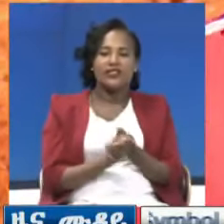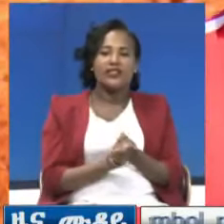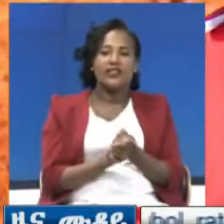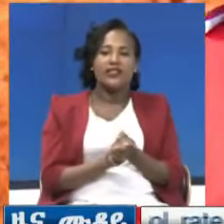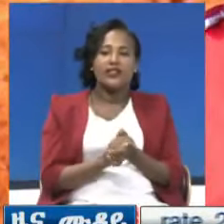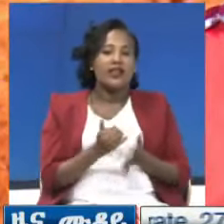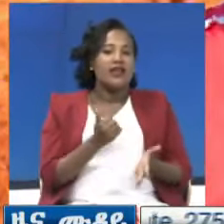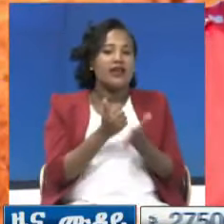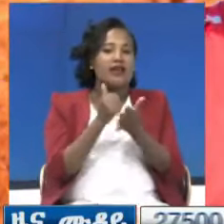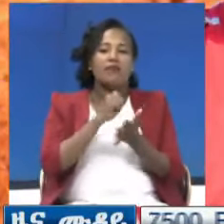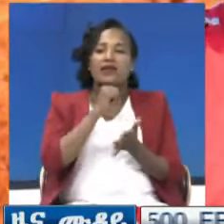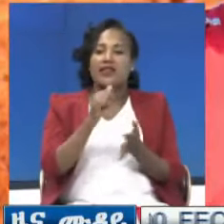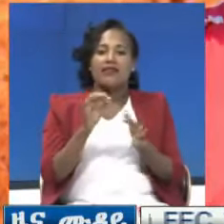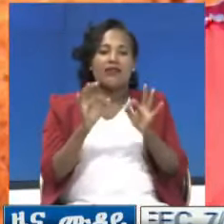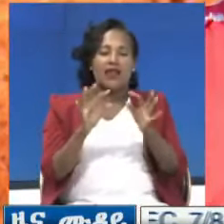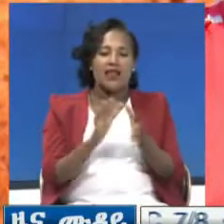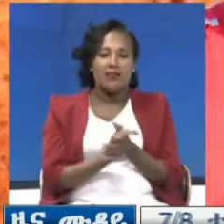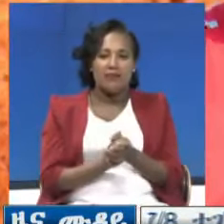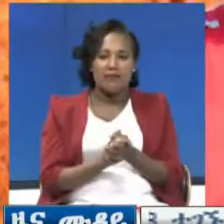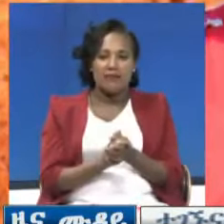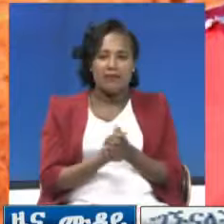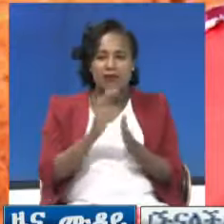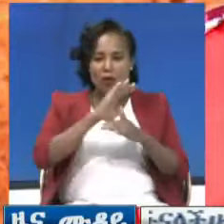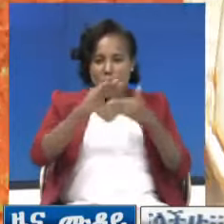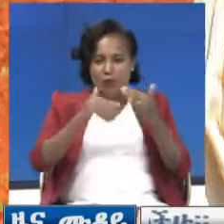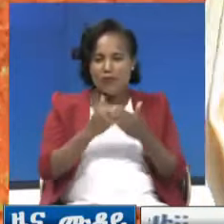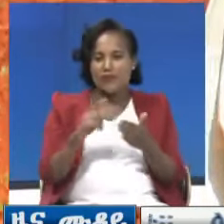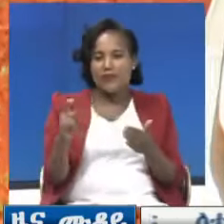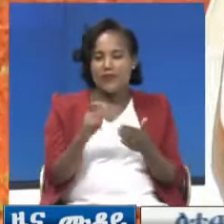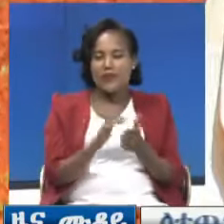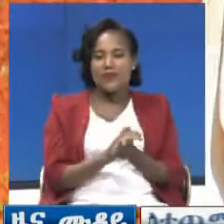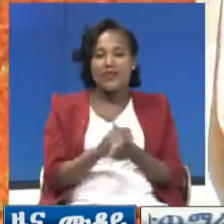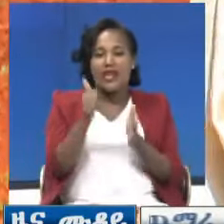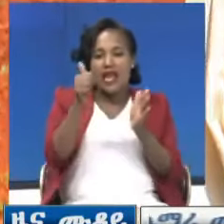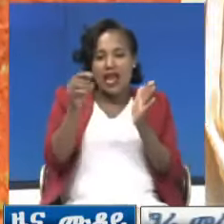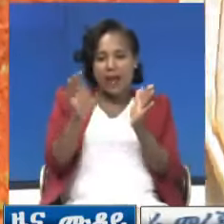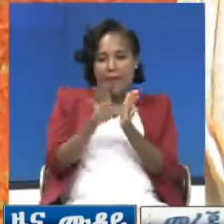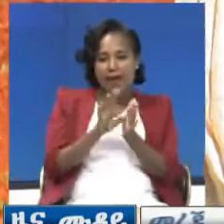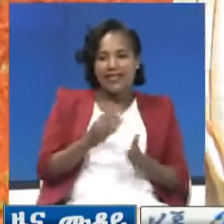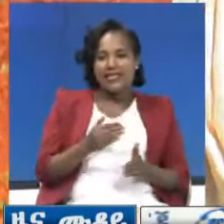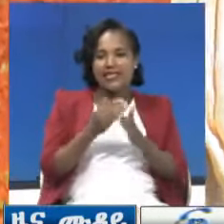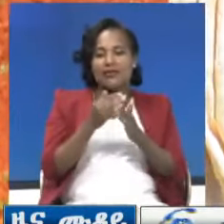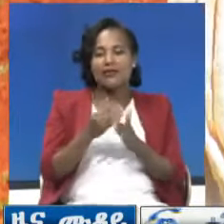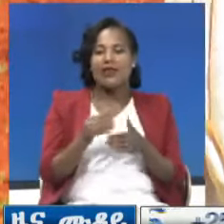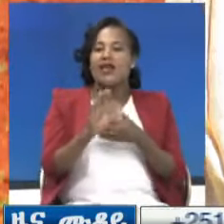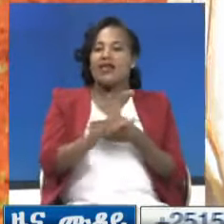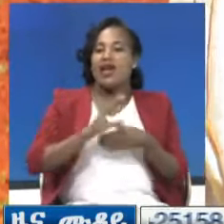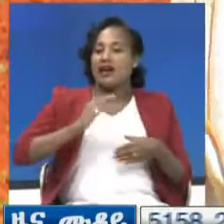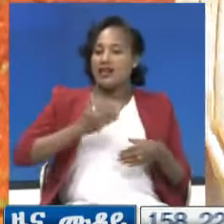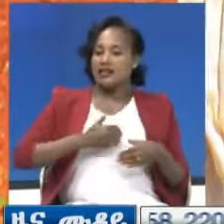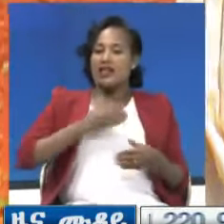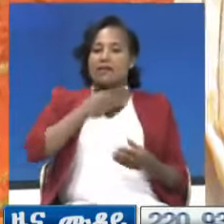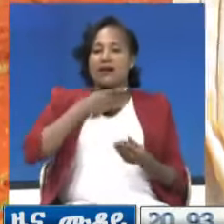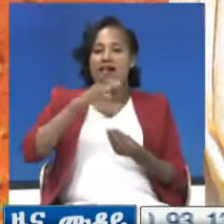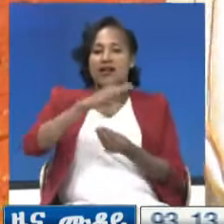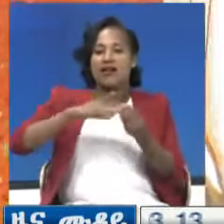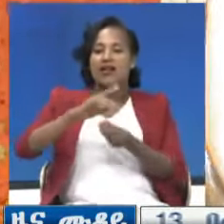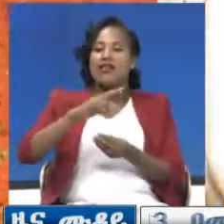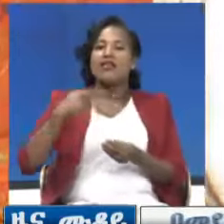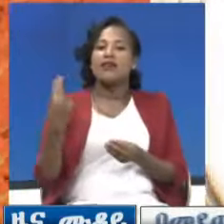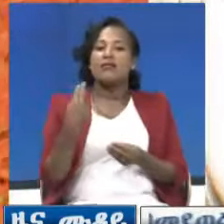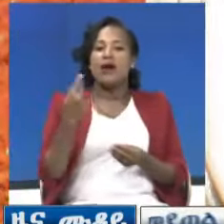ማን ግድፈልንም። በሁሉም ቢሆን ለአባይ ግድብ የው ለሀገራችን የው ለአማራ ክልል ይጠቅማን በማለት